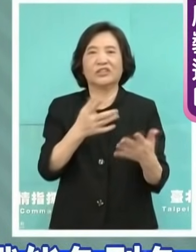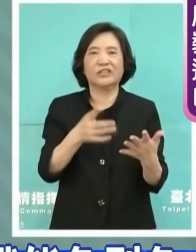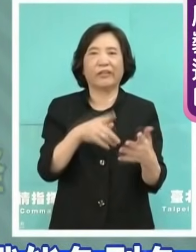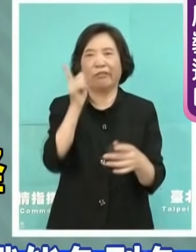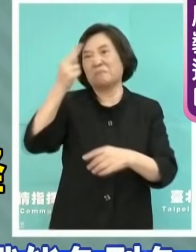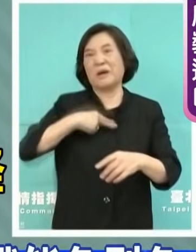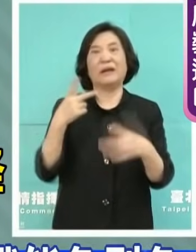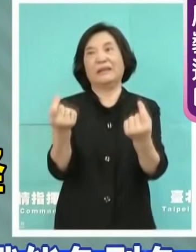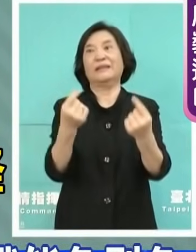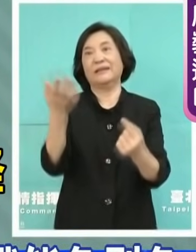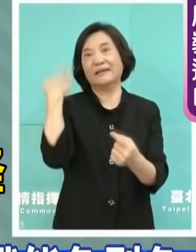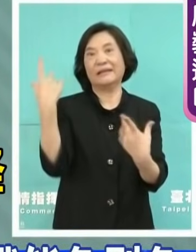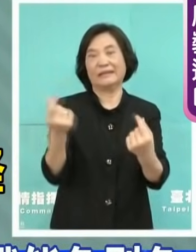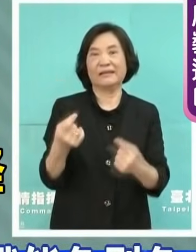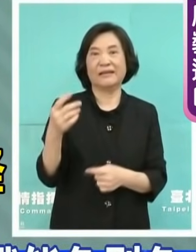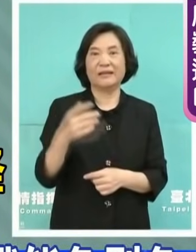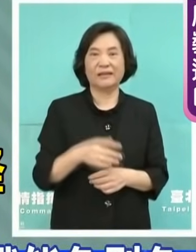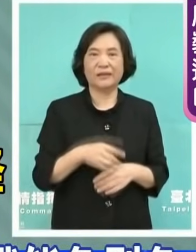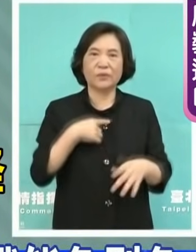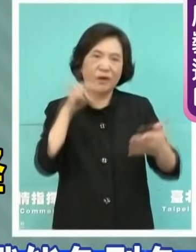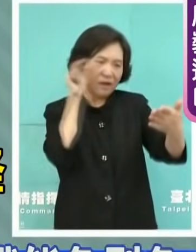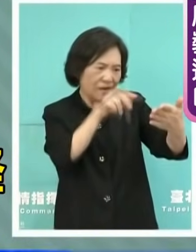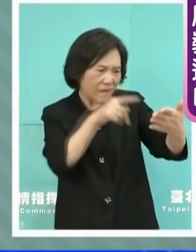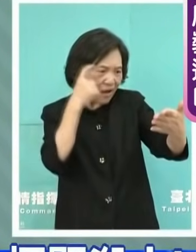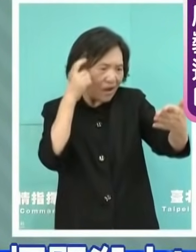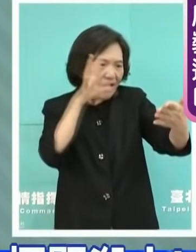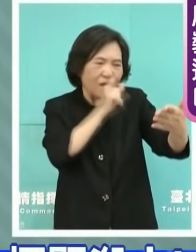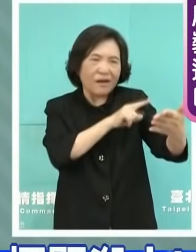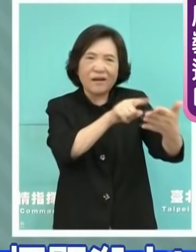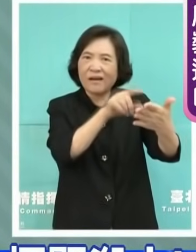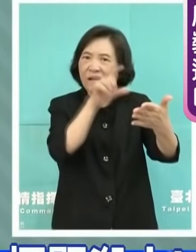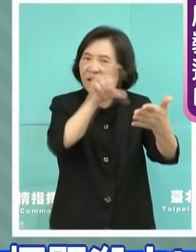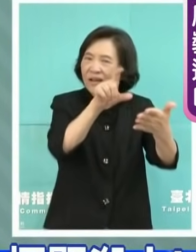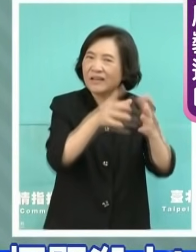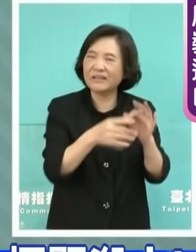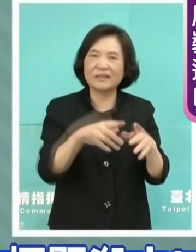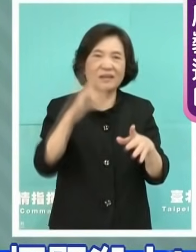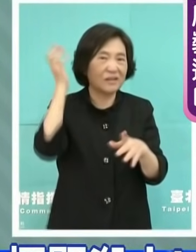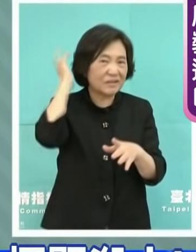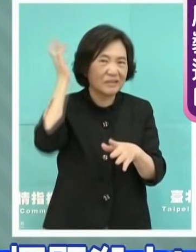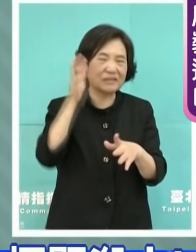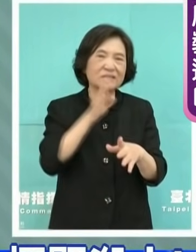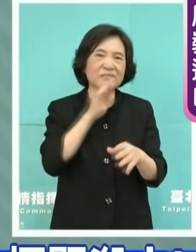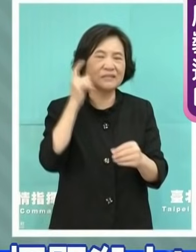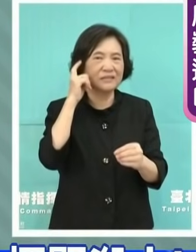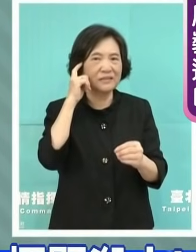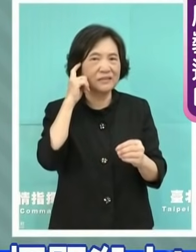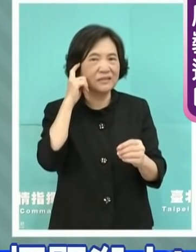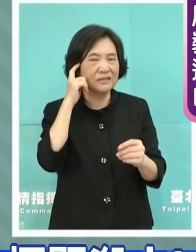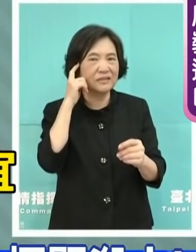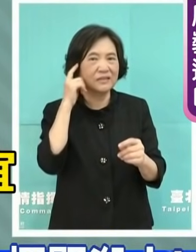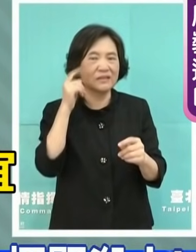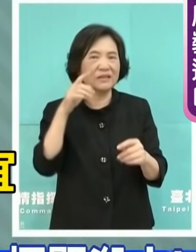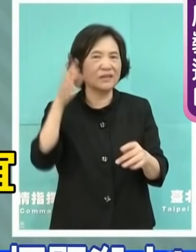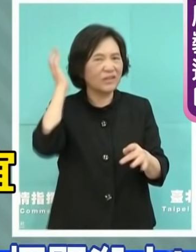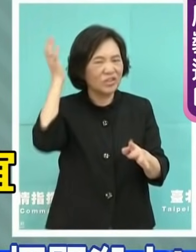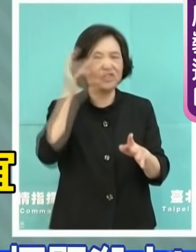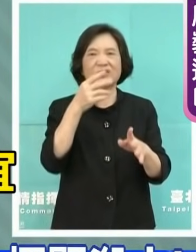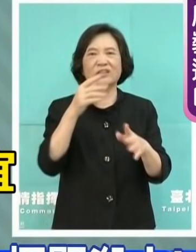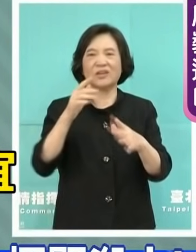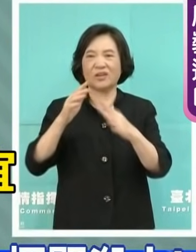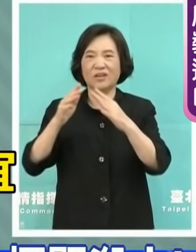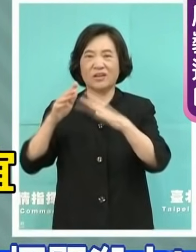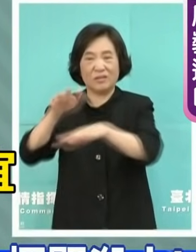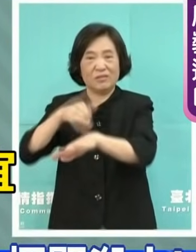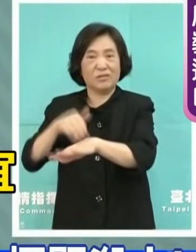省则省了。我之前看那个标题，我就很奇怪，他说什么科批奇卖打火，我奇怪，什